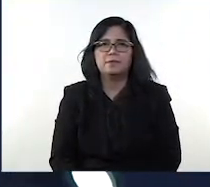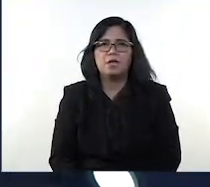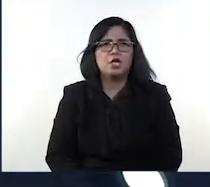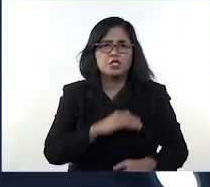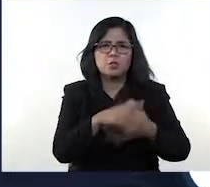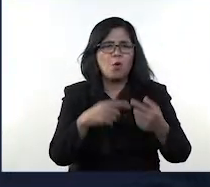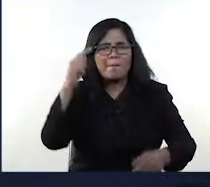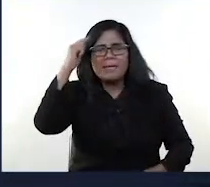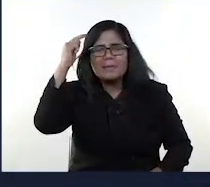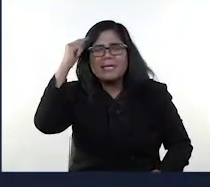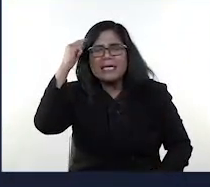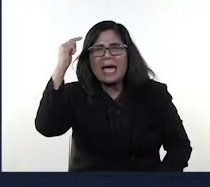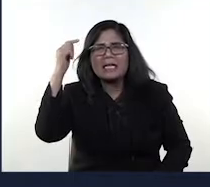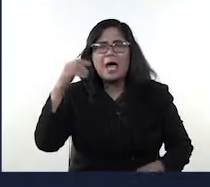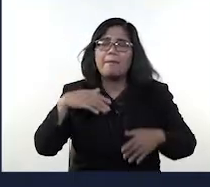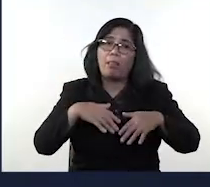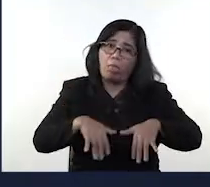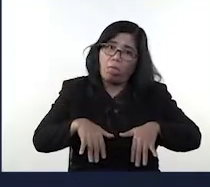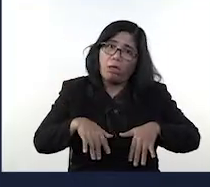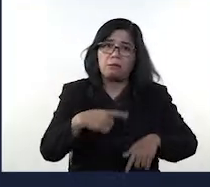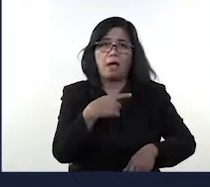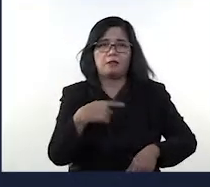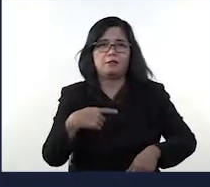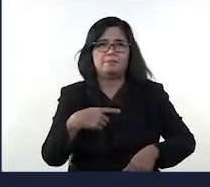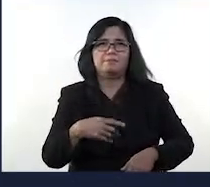Hai semua pemikiran-pemikiran melemah